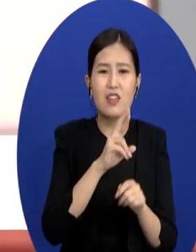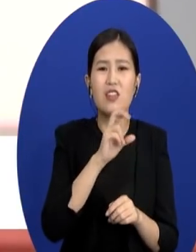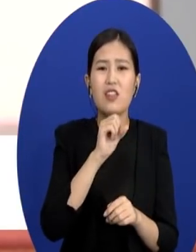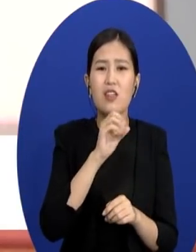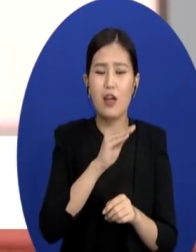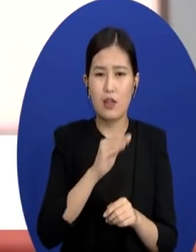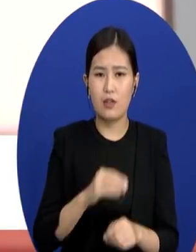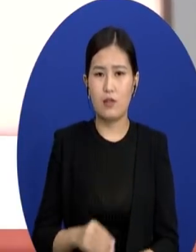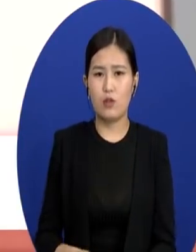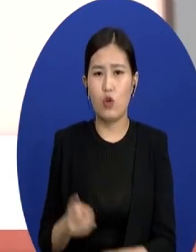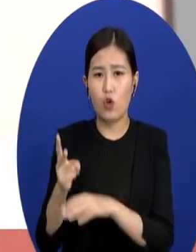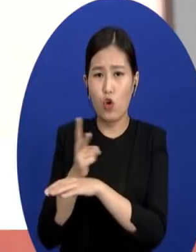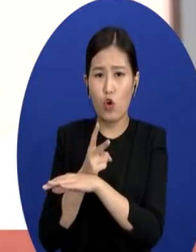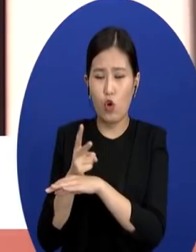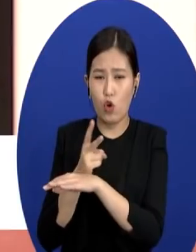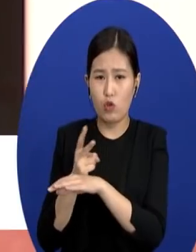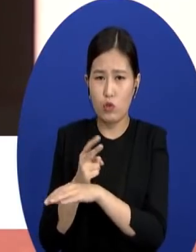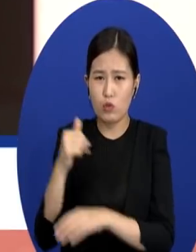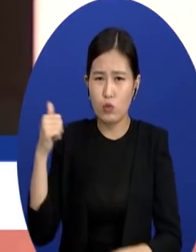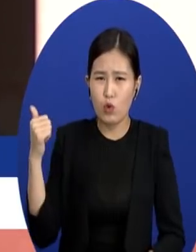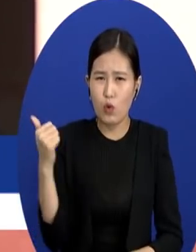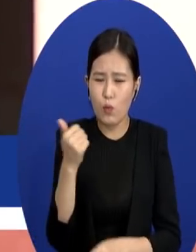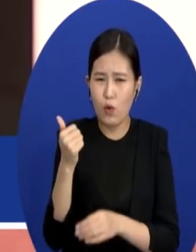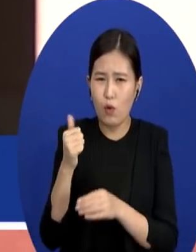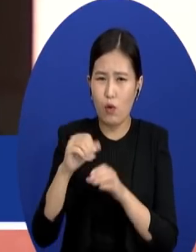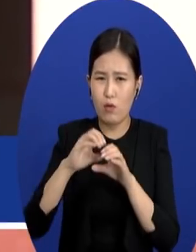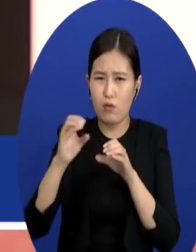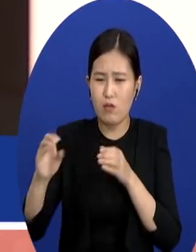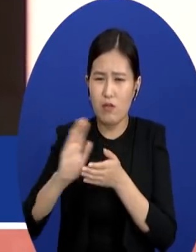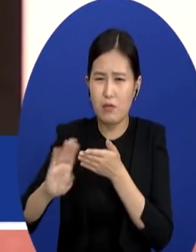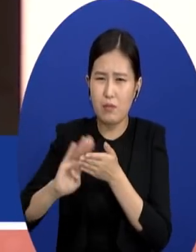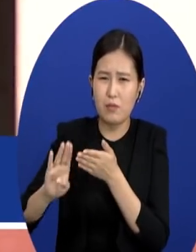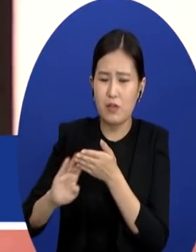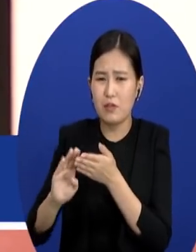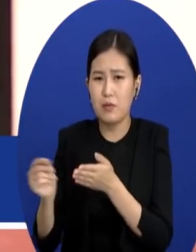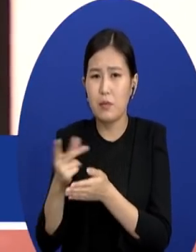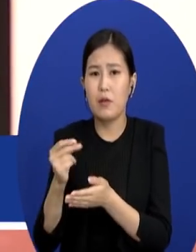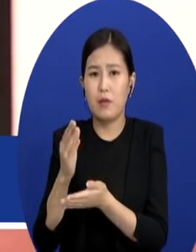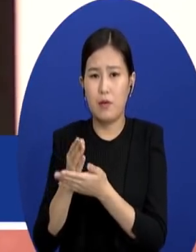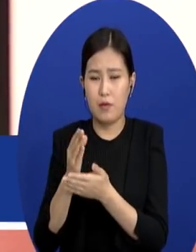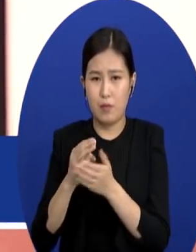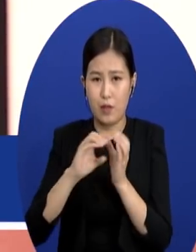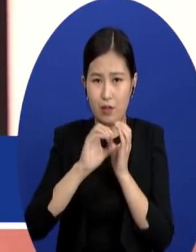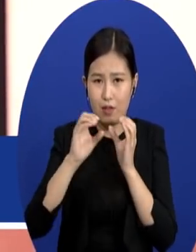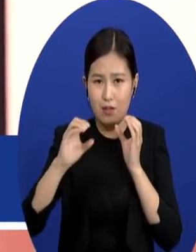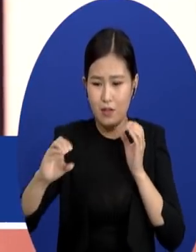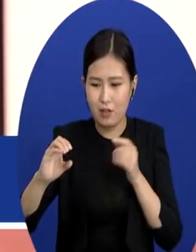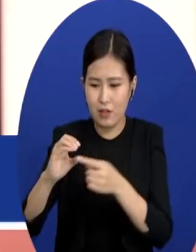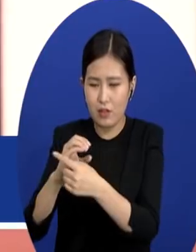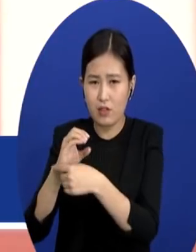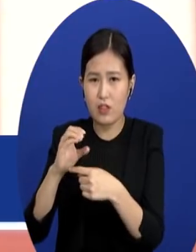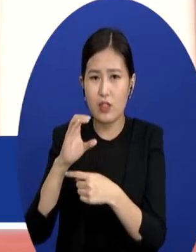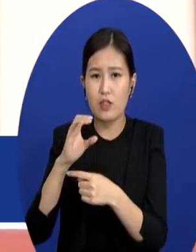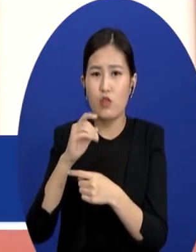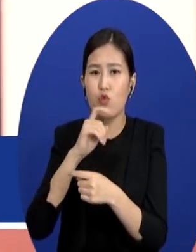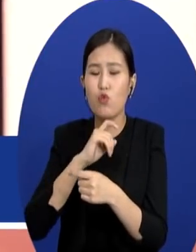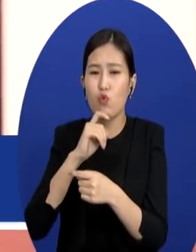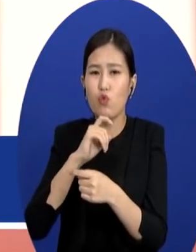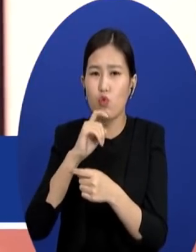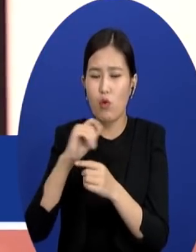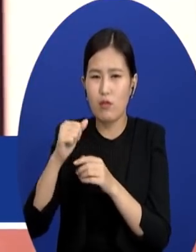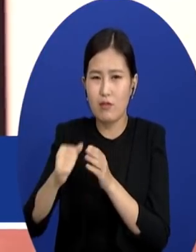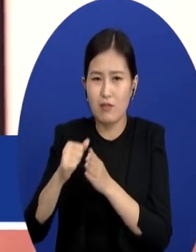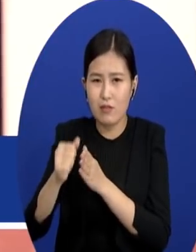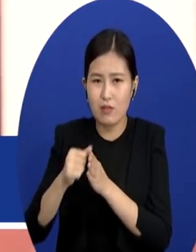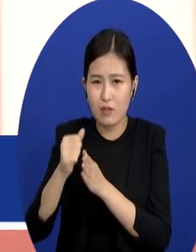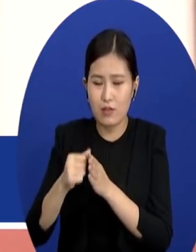Манайх бол 2 цаг тутамд ариутгал халдваргүйжүүлэлт хийж байгаа. Шалаантныхаа хашууг бол спирт уусмалаар арчиж, шаланка